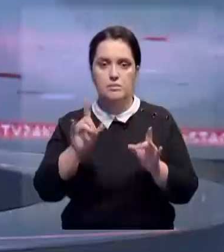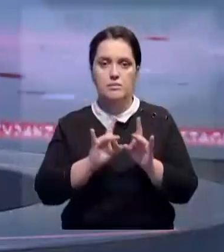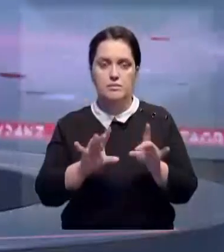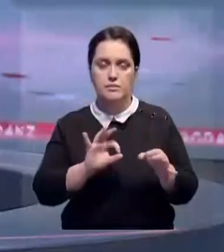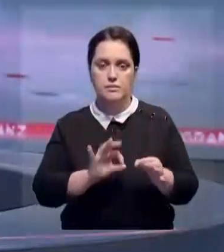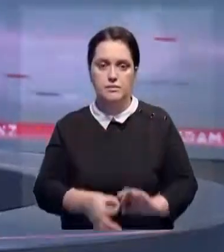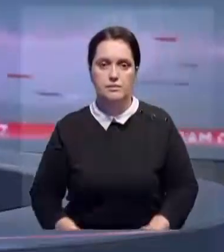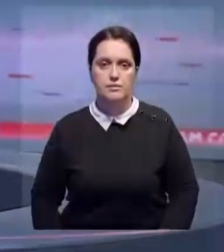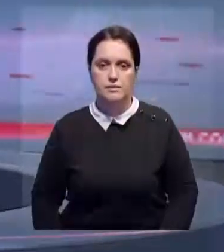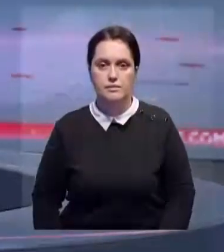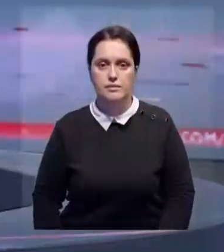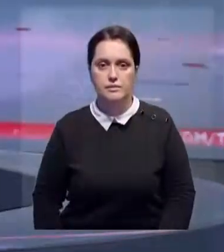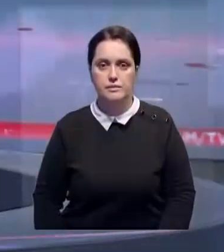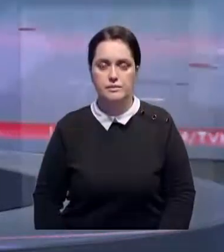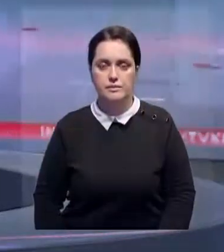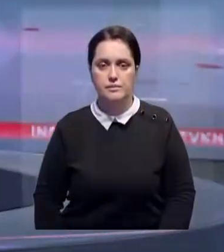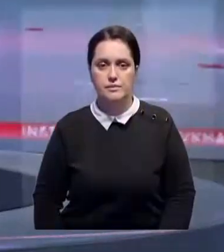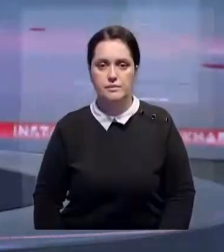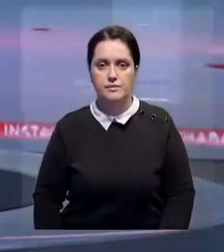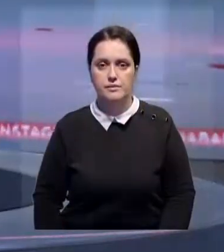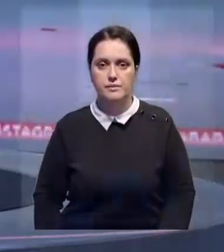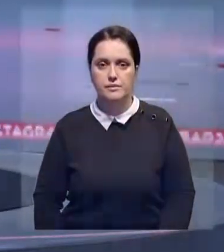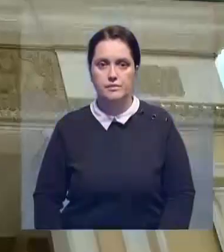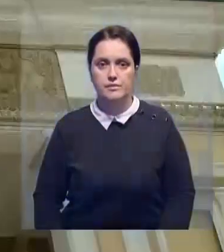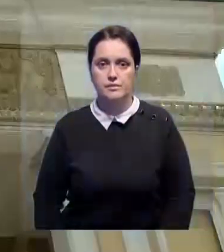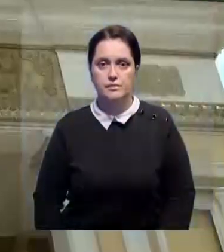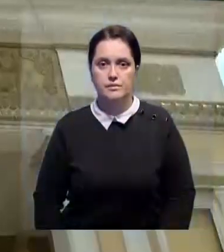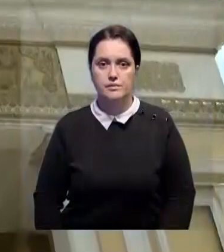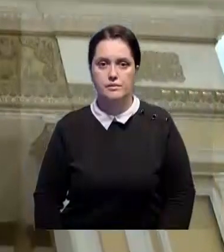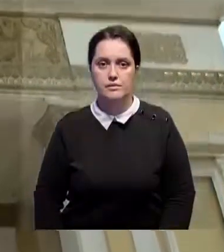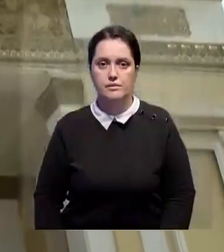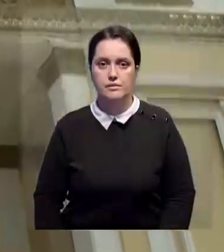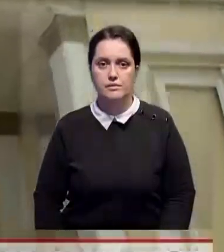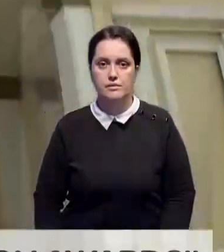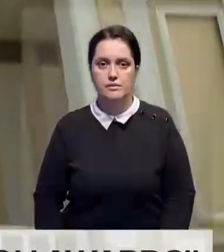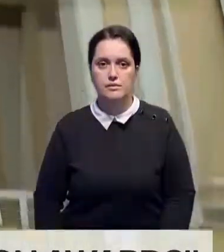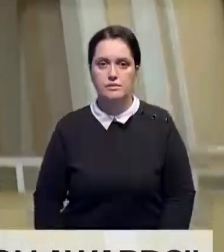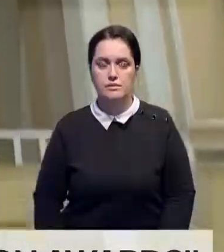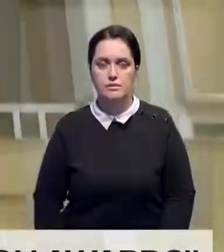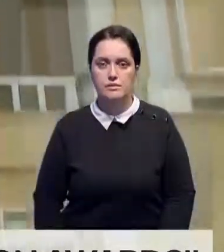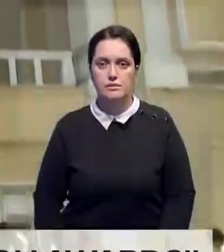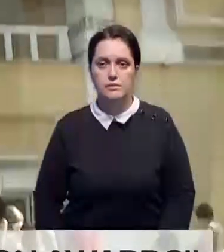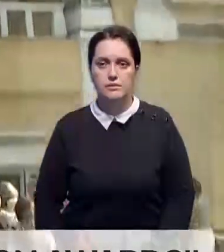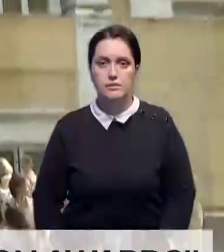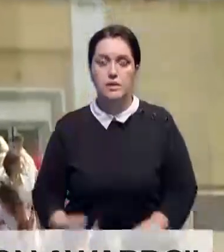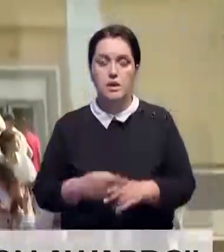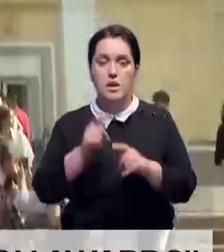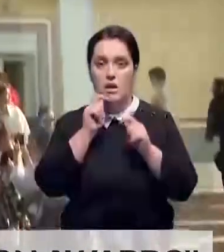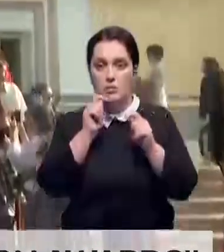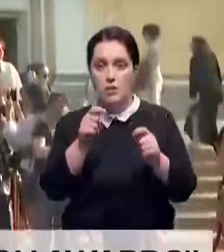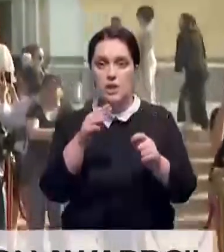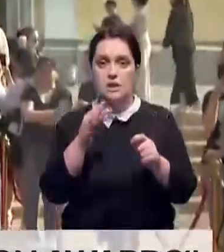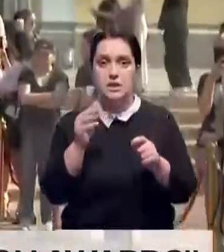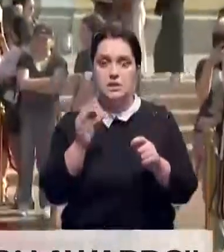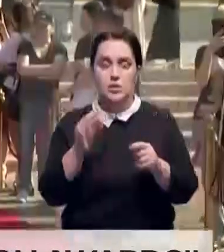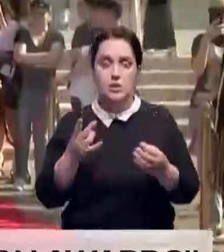казахстанцы. Подробнее в материале моей коллеги Карлыгаш Минаяковой. В этом году церемония награждения премии «Тикетон Awards» прошла